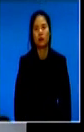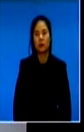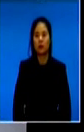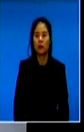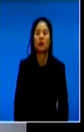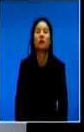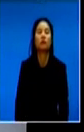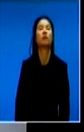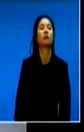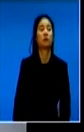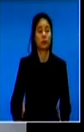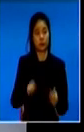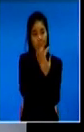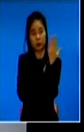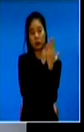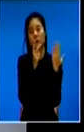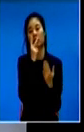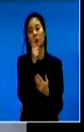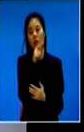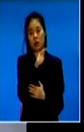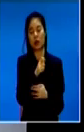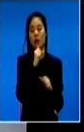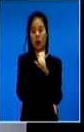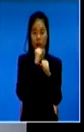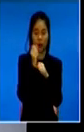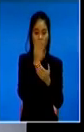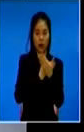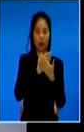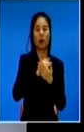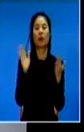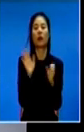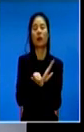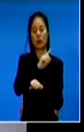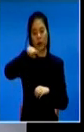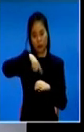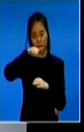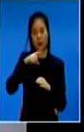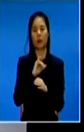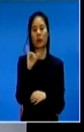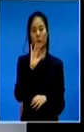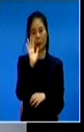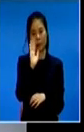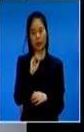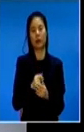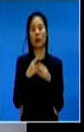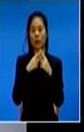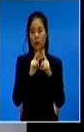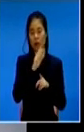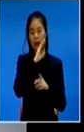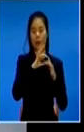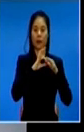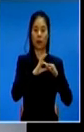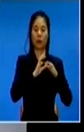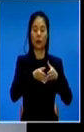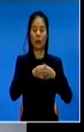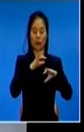ได้ใช้บัญชีนี้ไปพิจารณาทั้งหมดนะครับเพราะว่าในเรื่องของการแต่งตั้งให้ดำรงตำแหน่งสูง